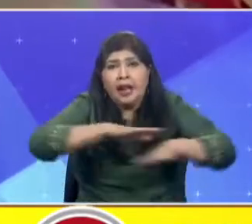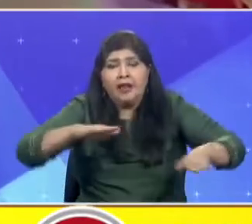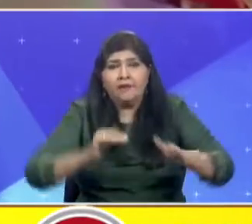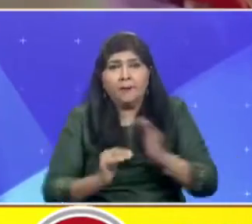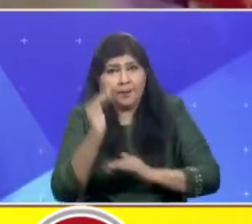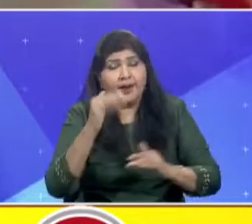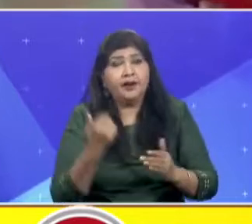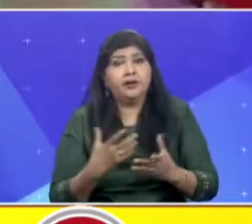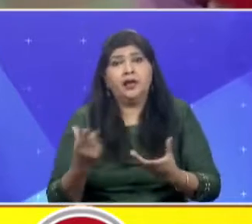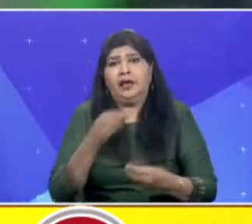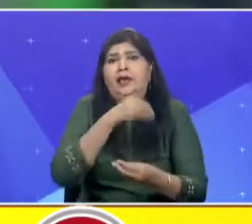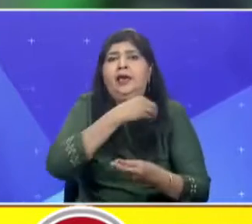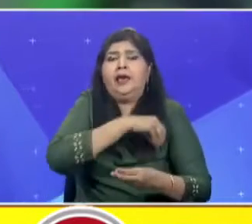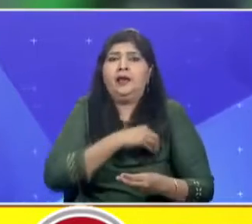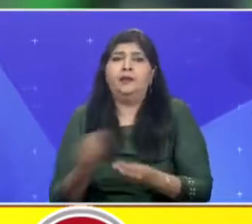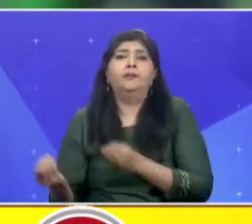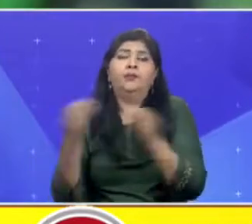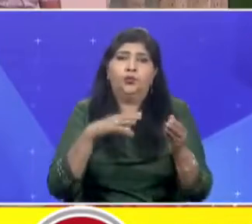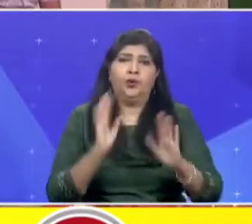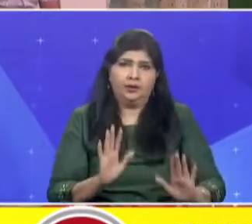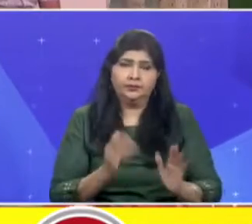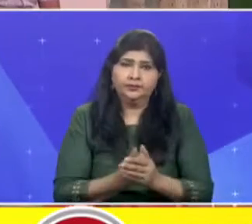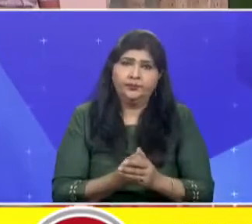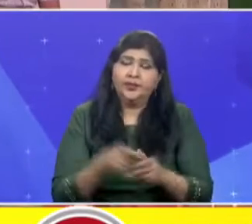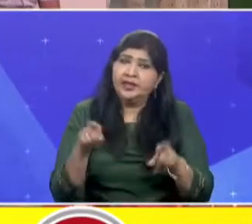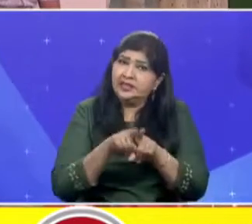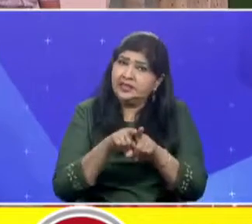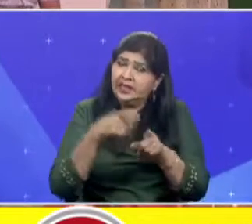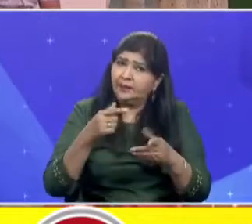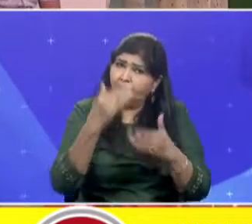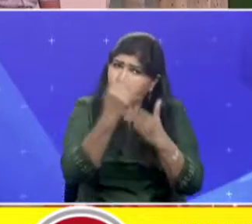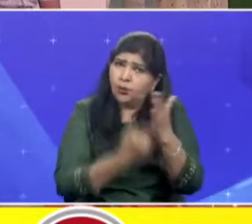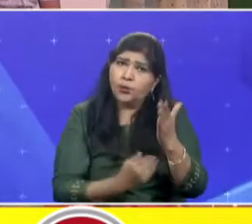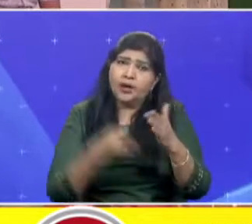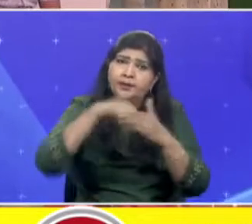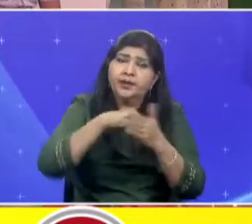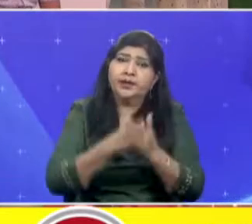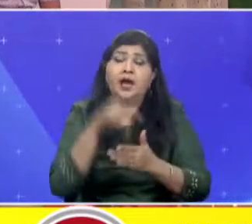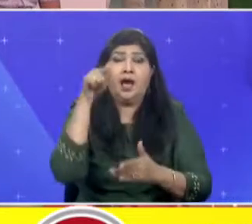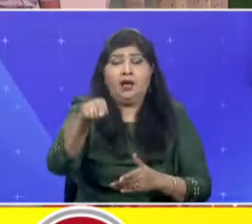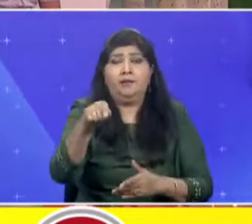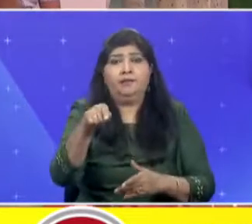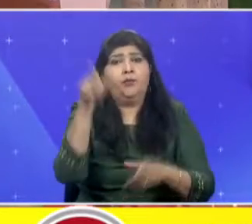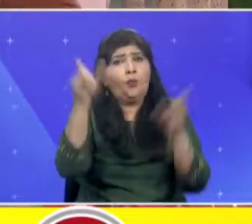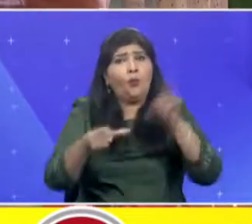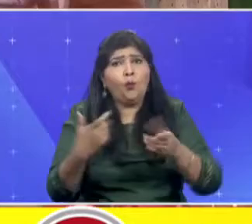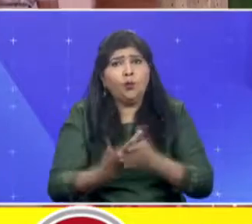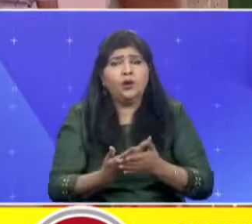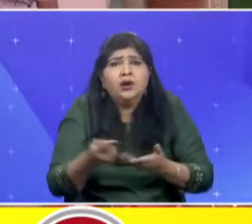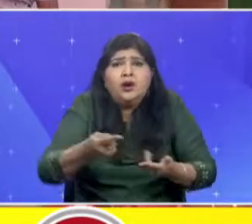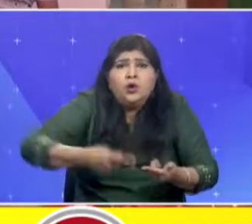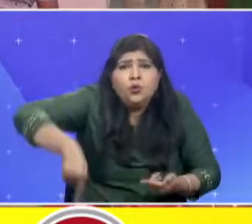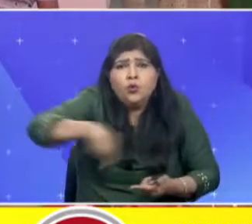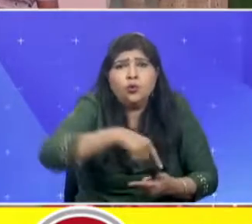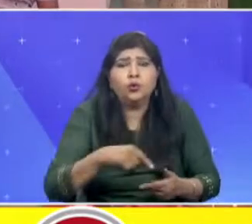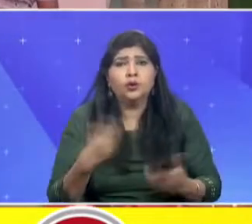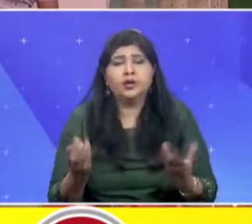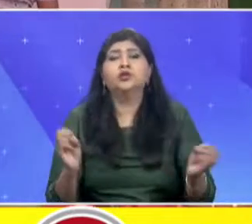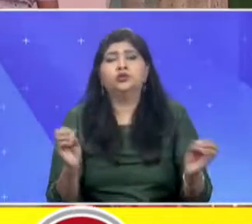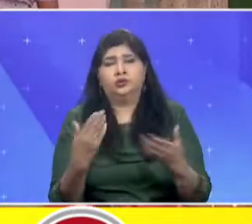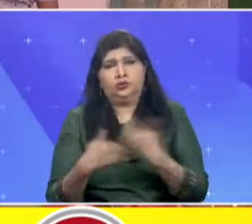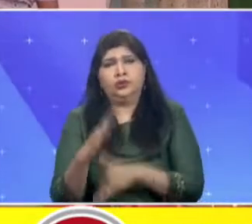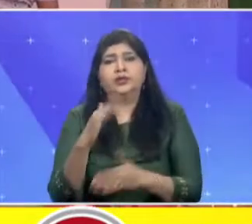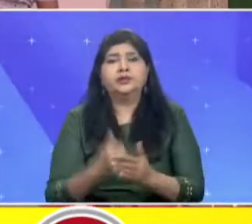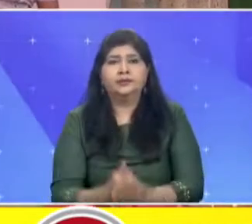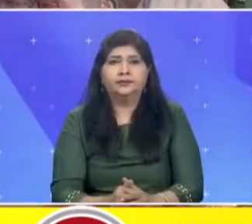भी काफी मदद मिली। ऐसे ही अभियान आप भी स्थानीय स्तर पर चला